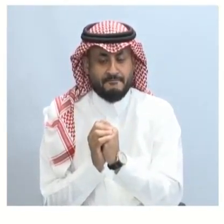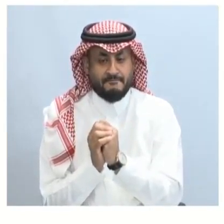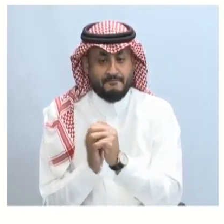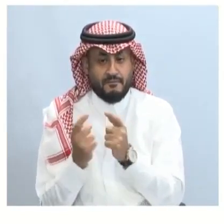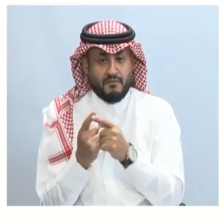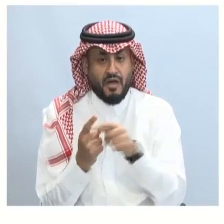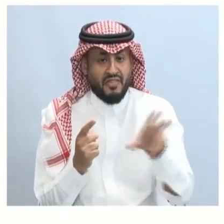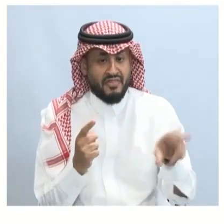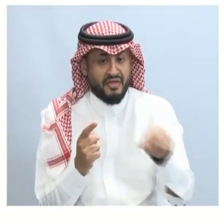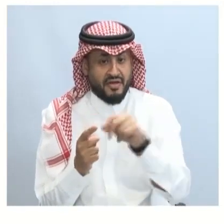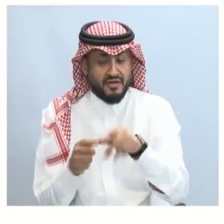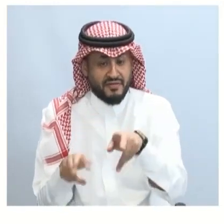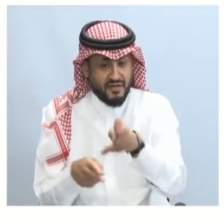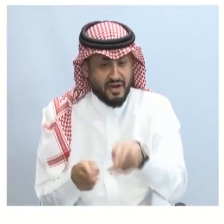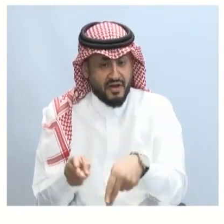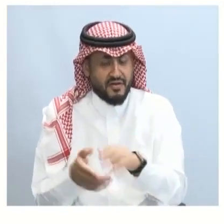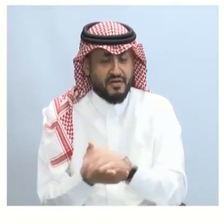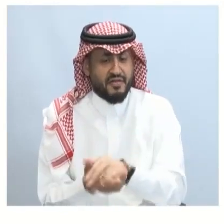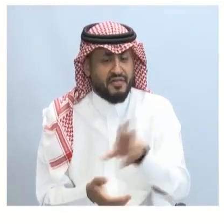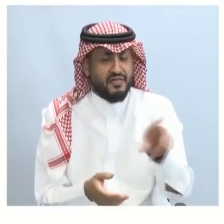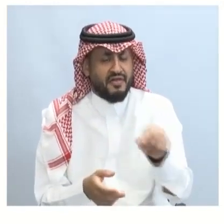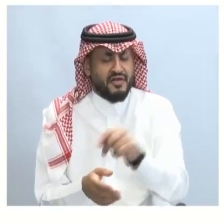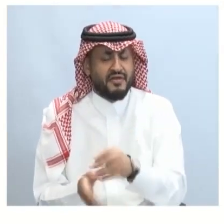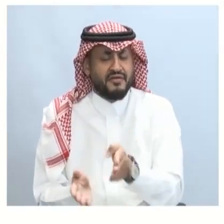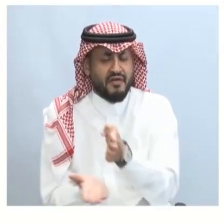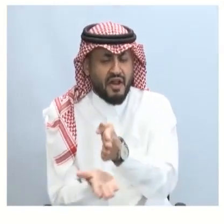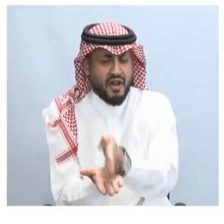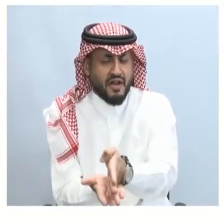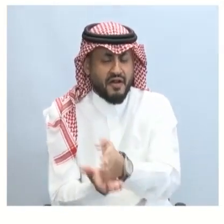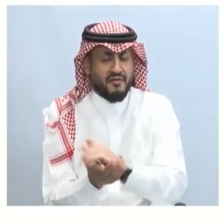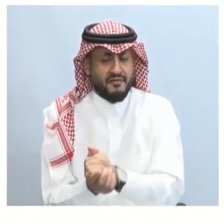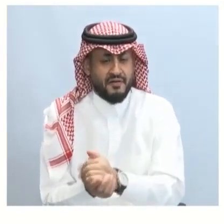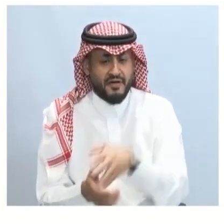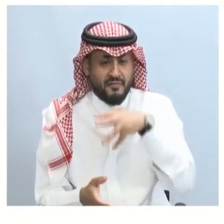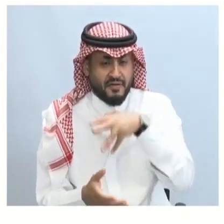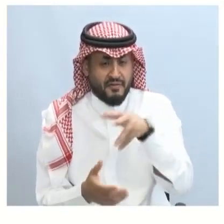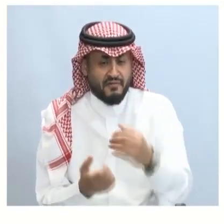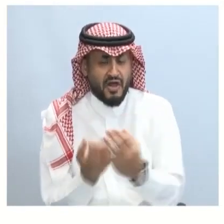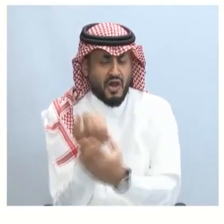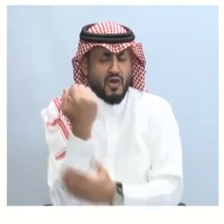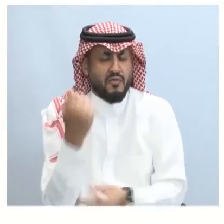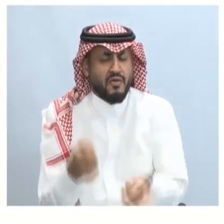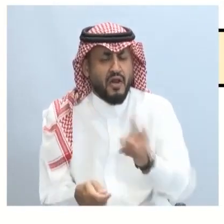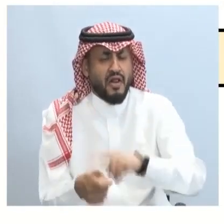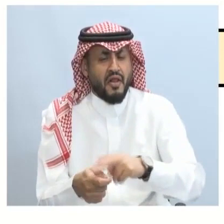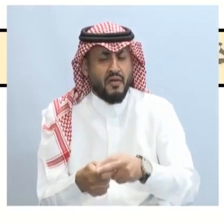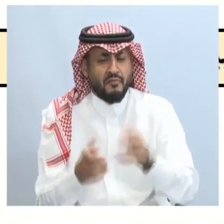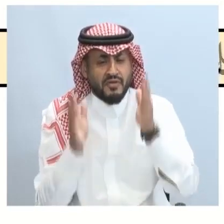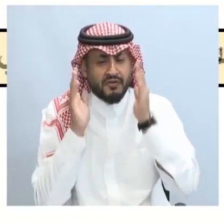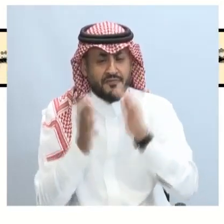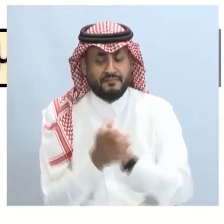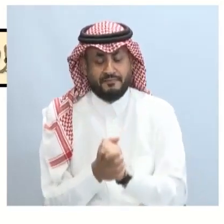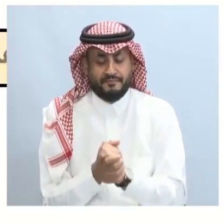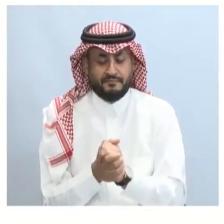اقتدي بنبي صلى الله عليه وسلم واتوضا لكل صلاه